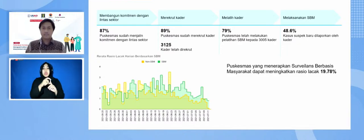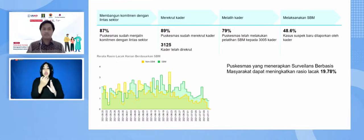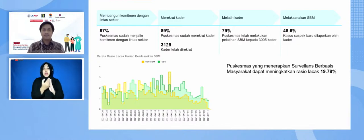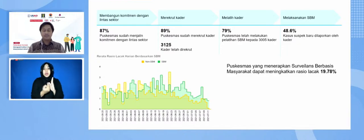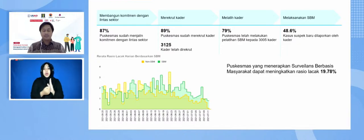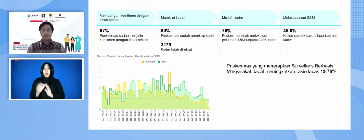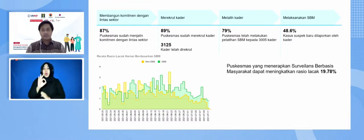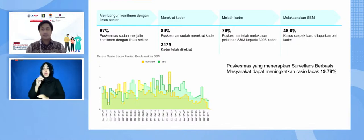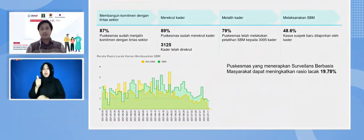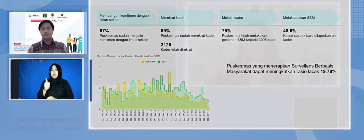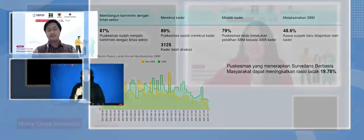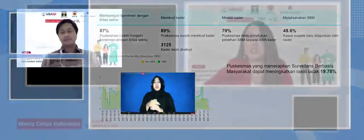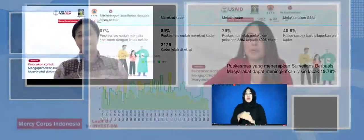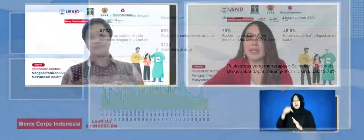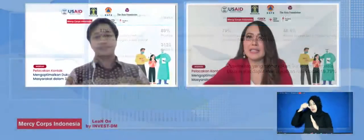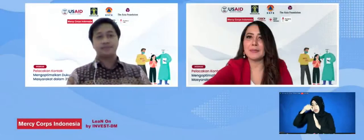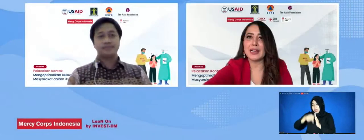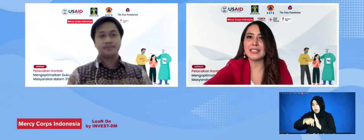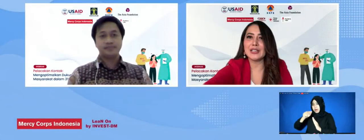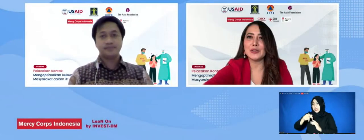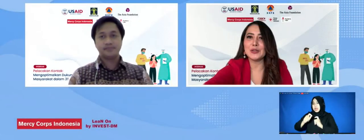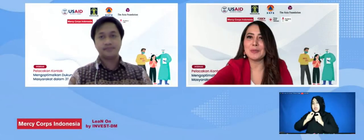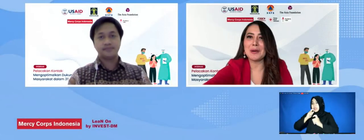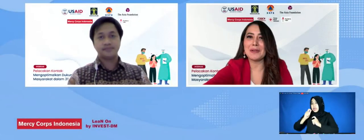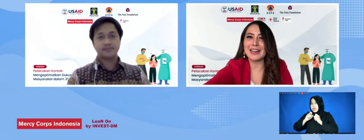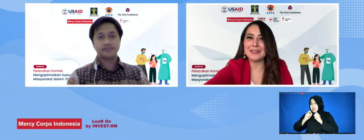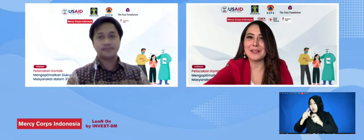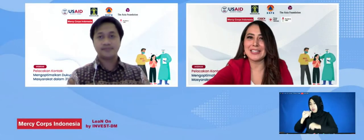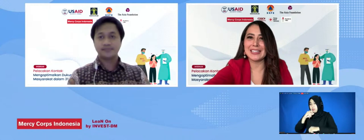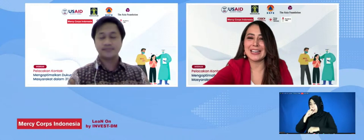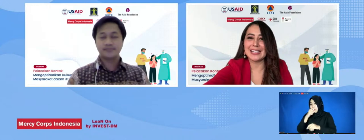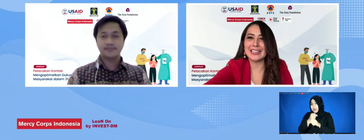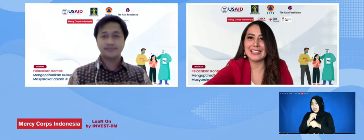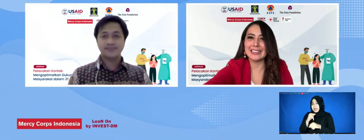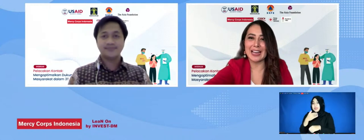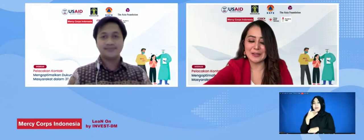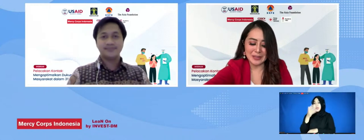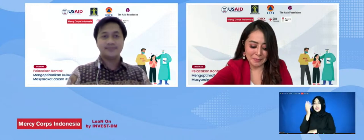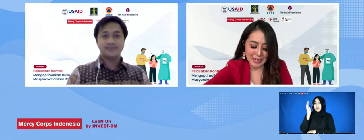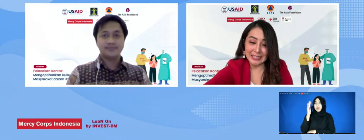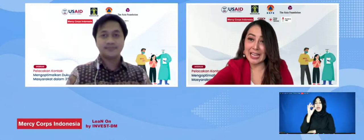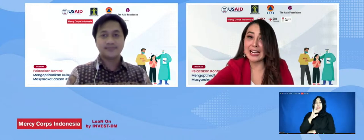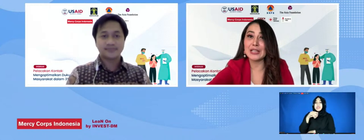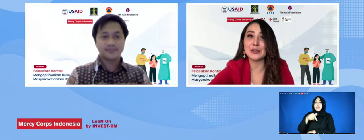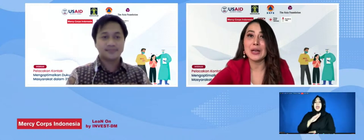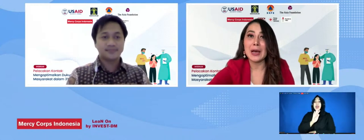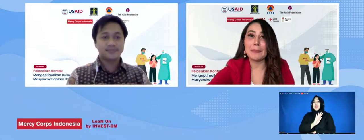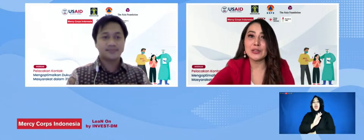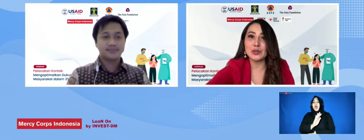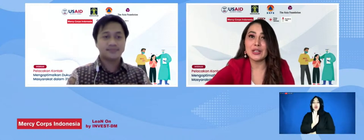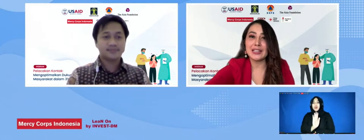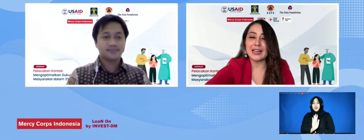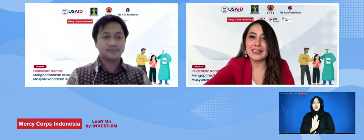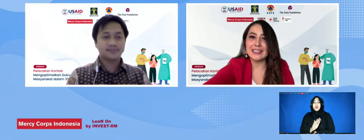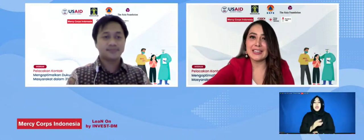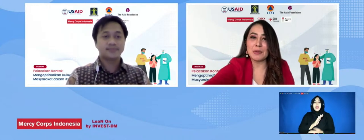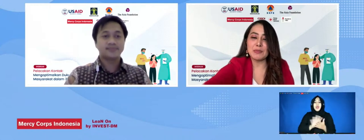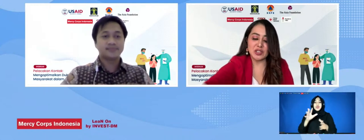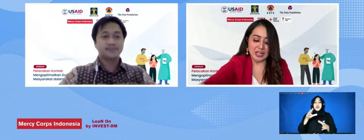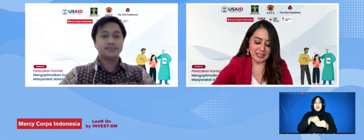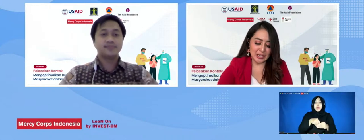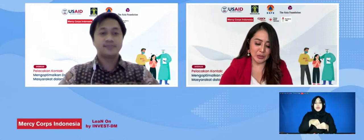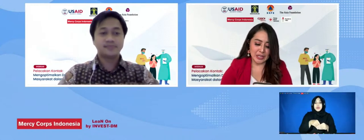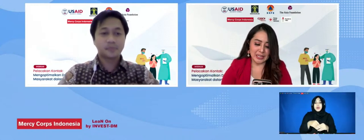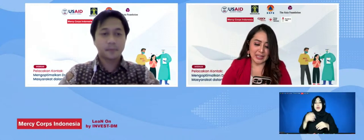kita akan ulas lebih dalam lagi di sesi tanya jawab. Pak Egy, terima kasih untuk pemaparannya pada siang hari ini. Tahan dulu ya, Pak. Kita akan langsung masuk kali ini